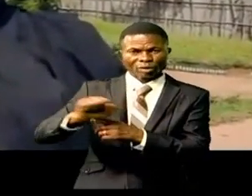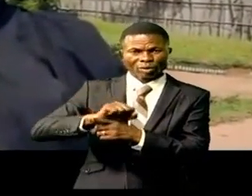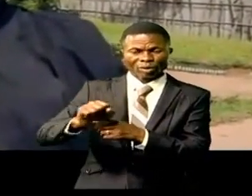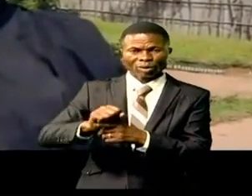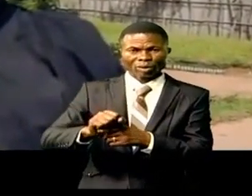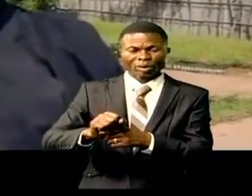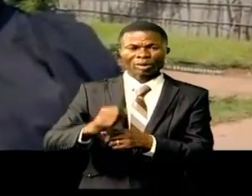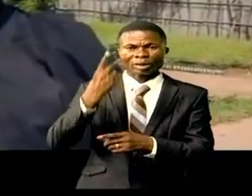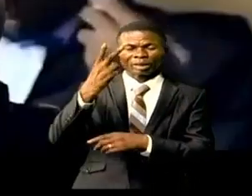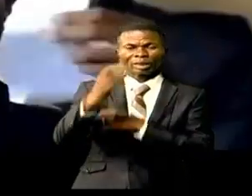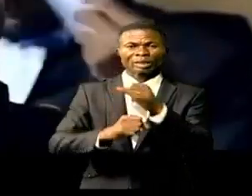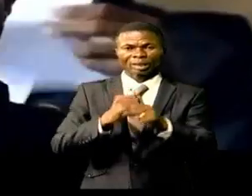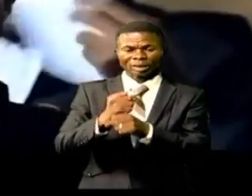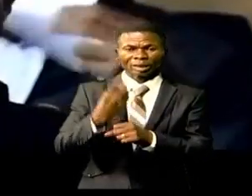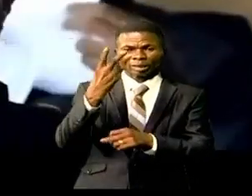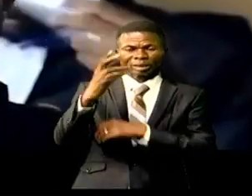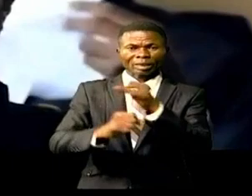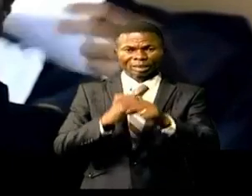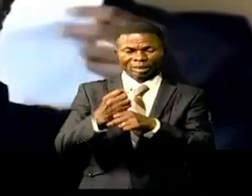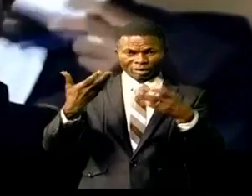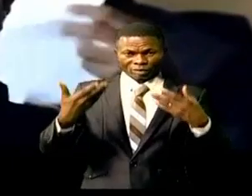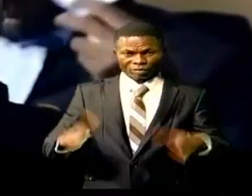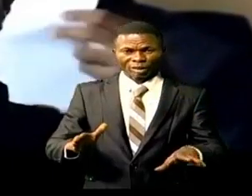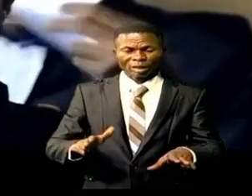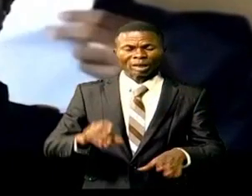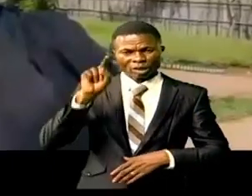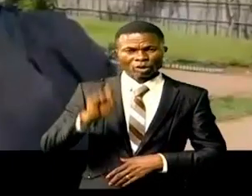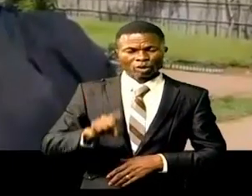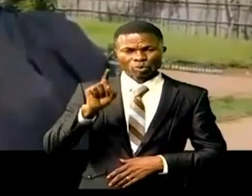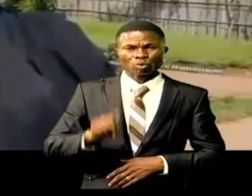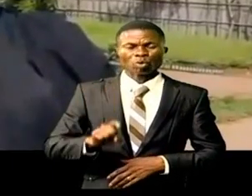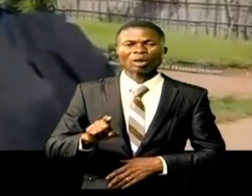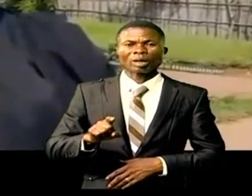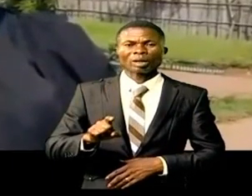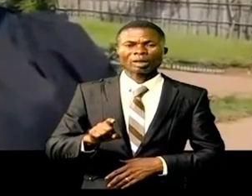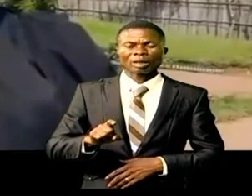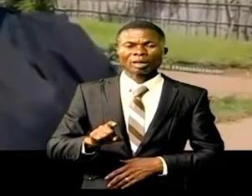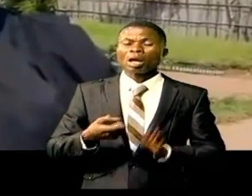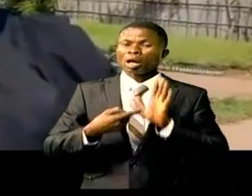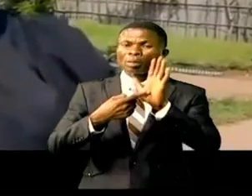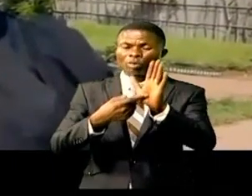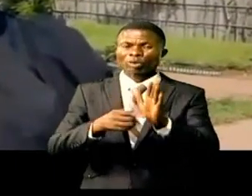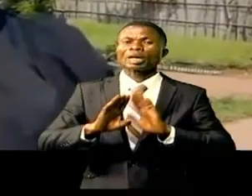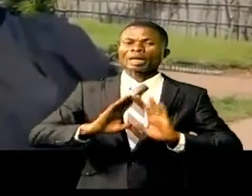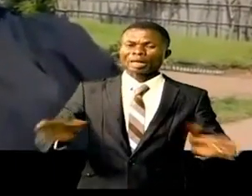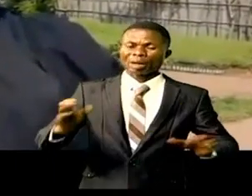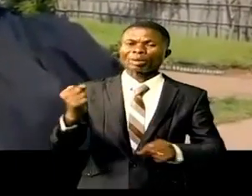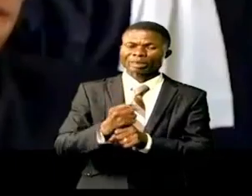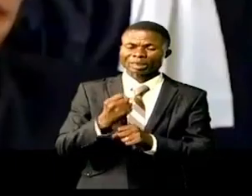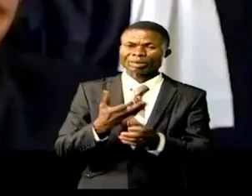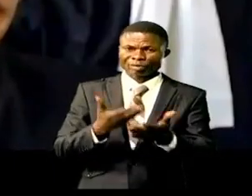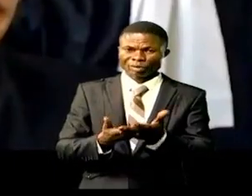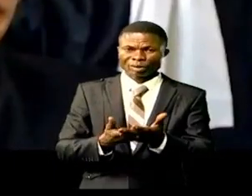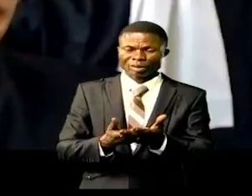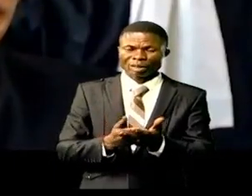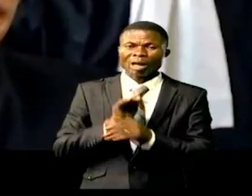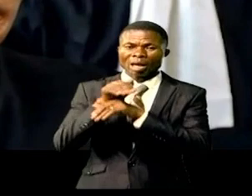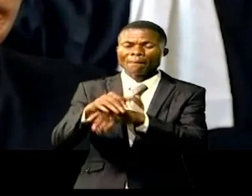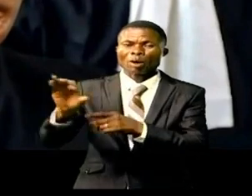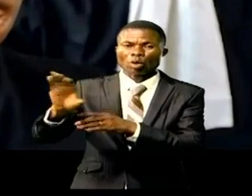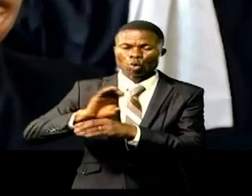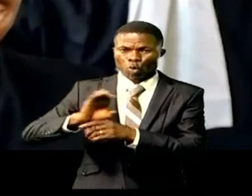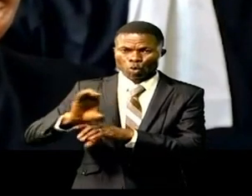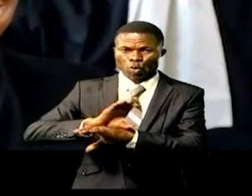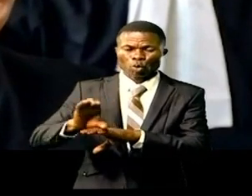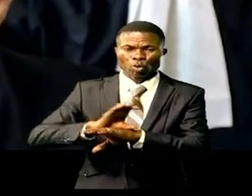2 ans. Après les 2 ans, ils doivent faire l'épreuve de capacité professionnelle. Donc, ils doivent suivre le cours de